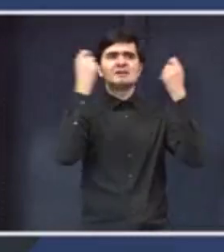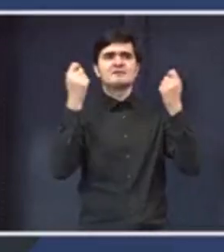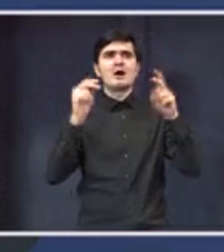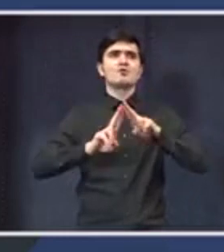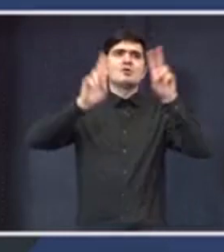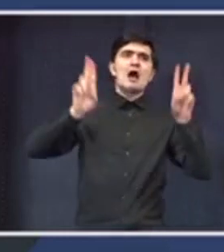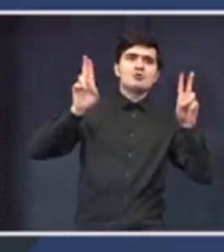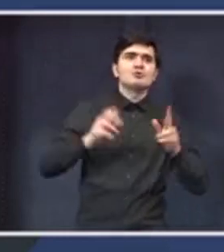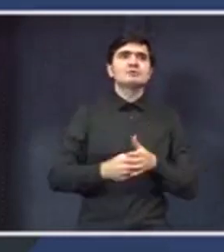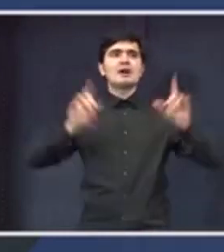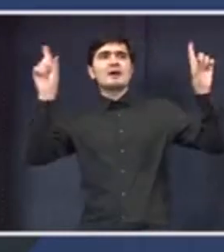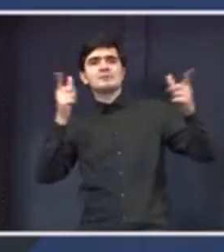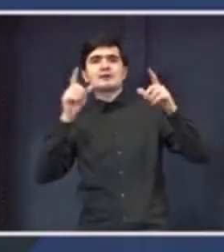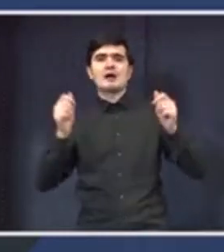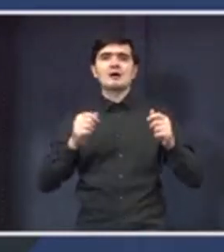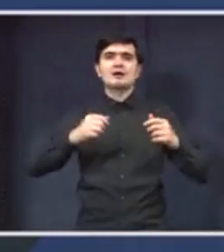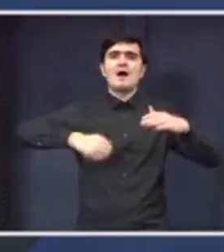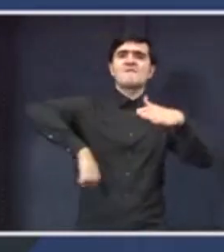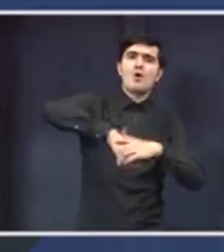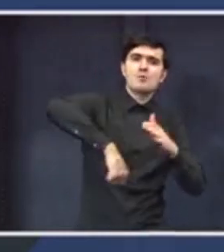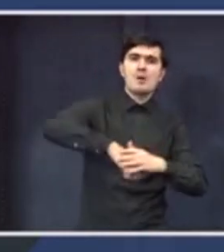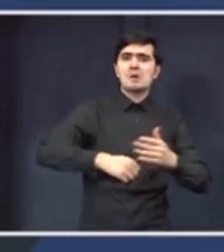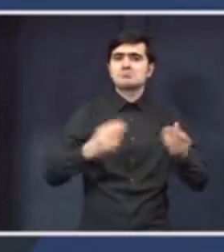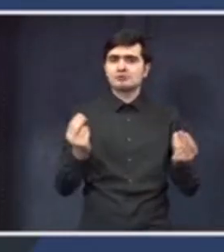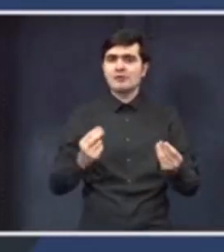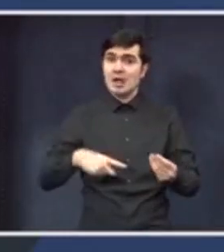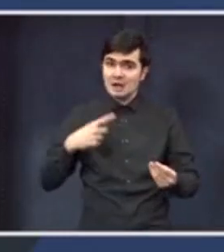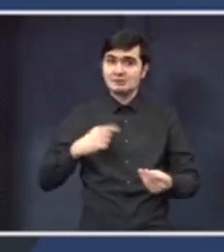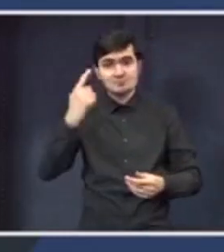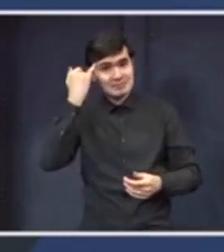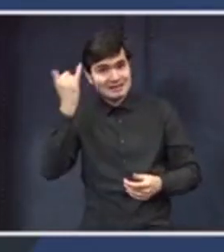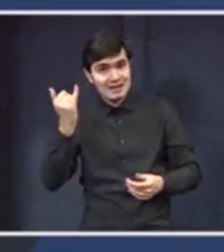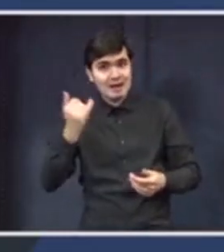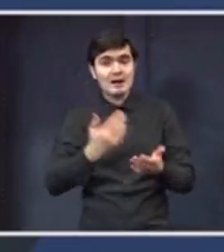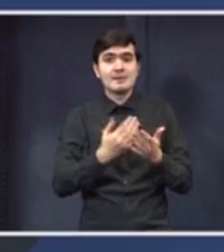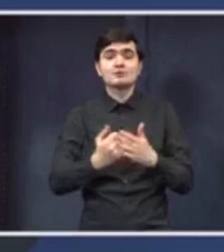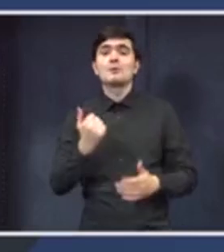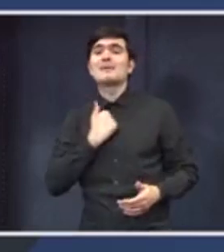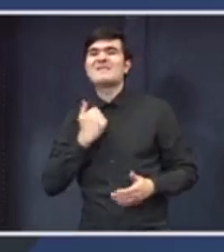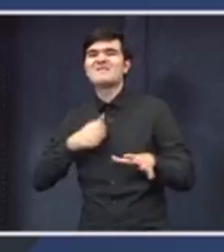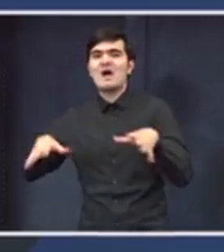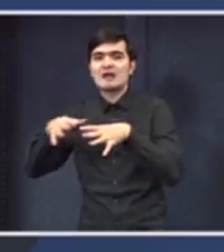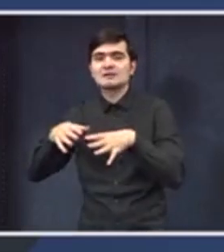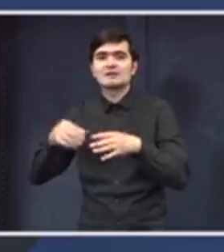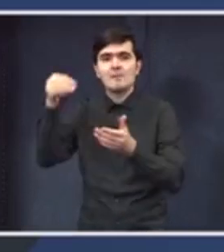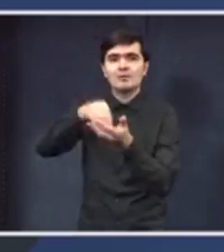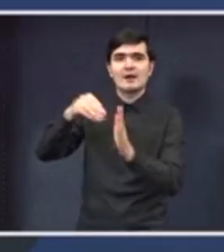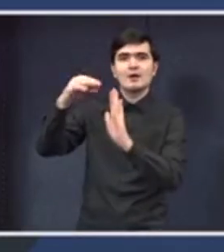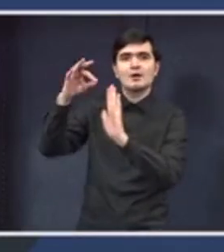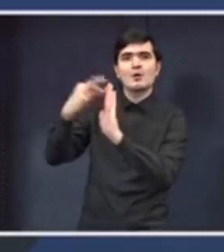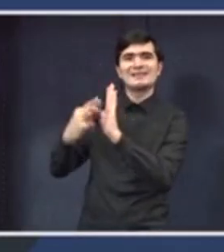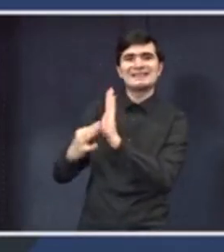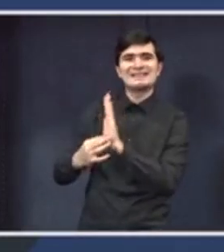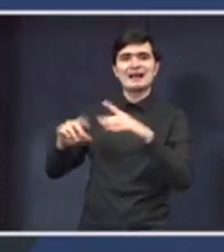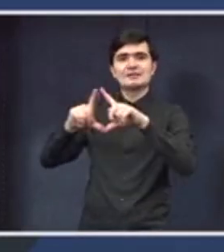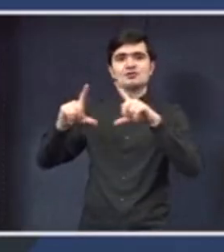nunți, spectacole, și așa, meciuri de fotbal și așa mai departe. Există posibilitatea ca în mediul privat să se bage astfel de condiții cu aprobarea